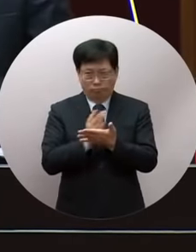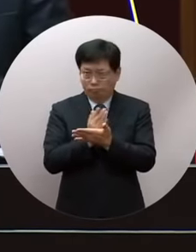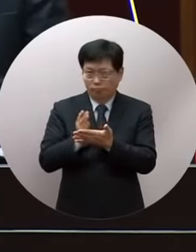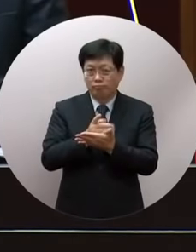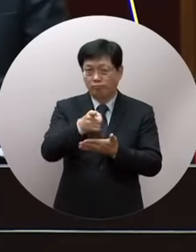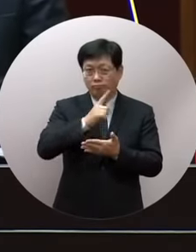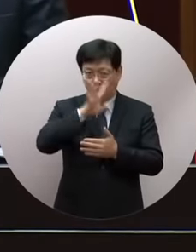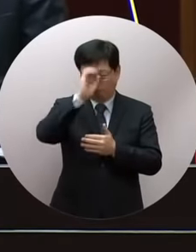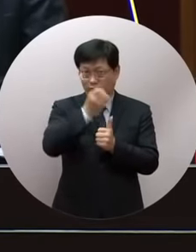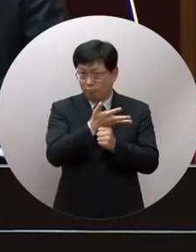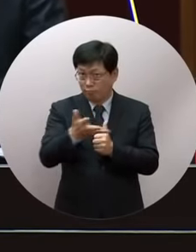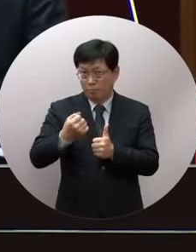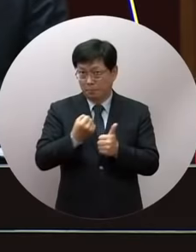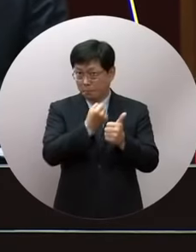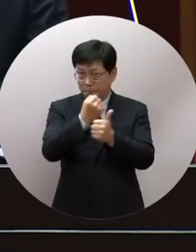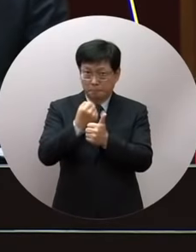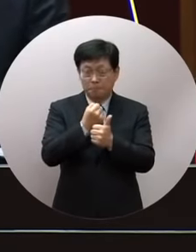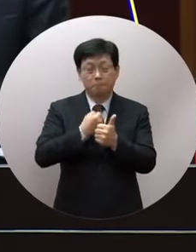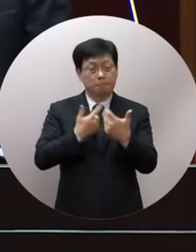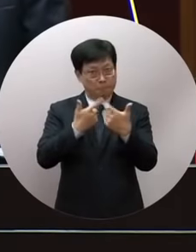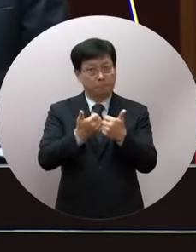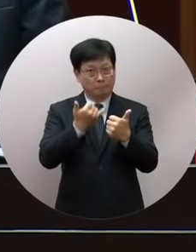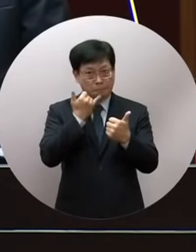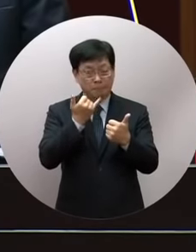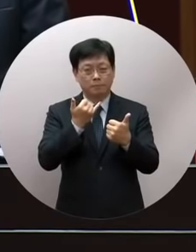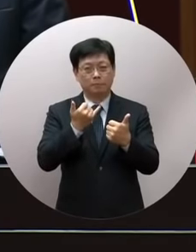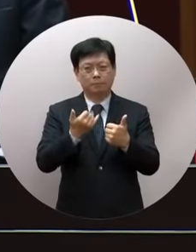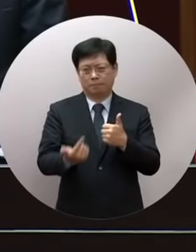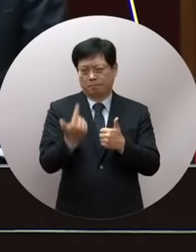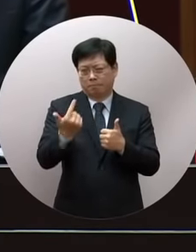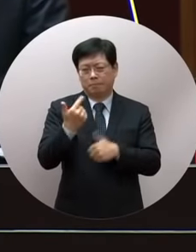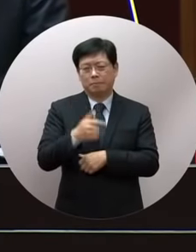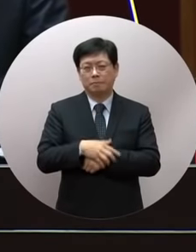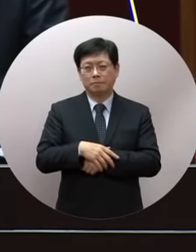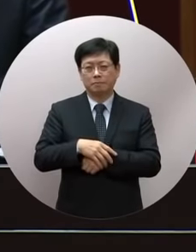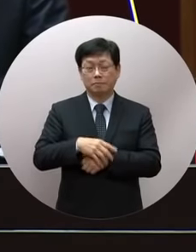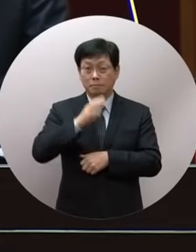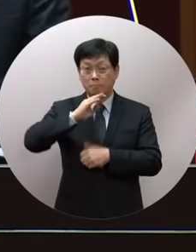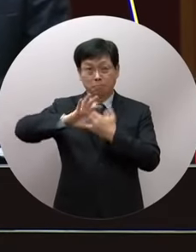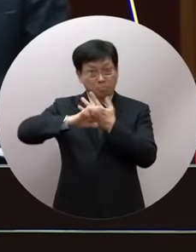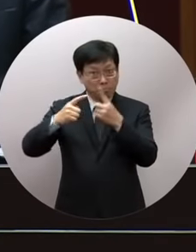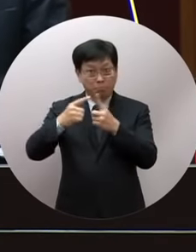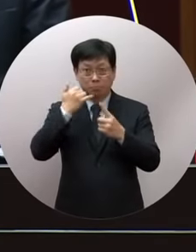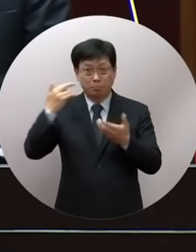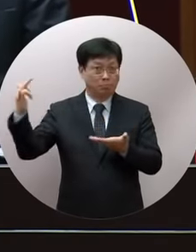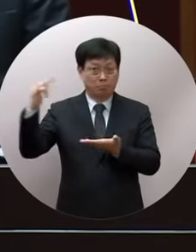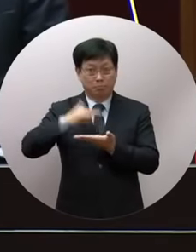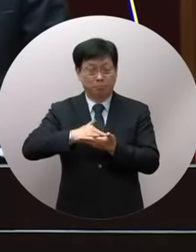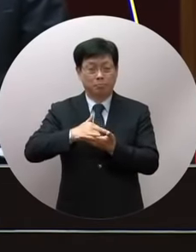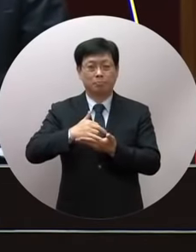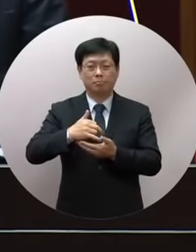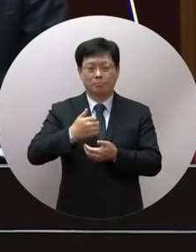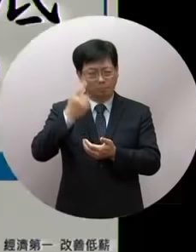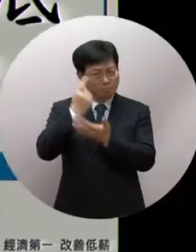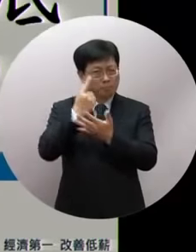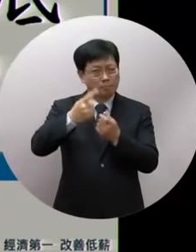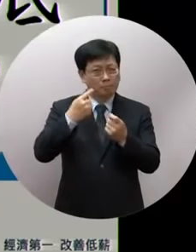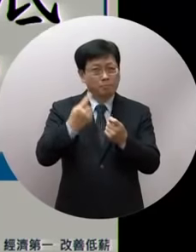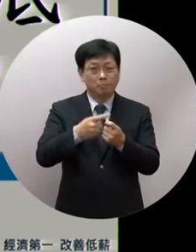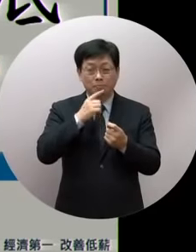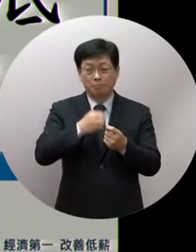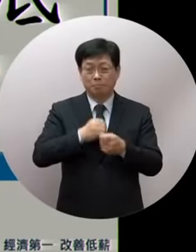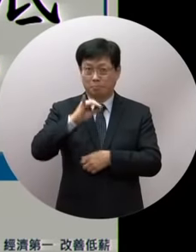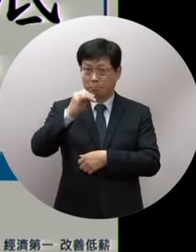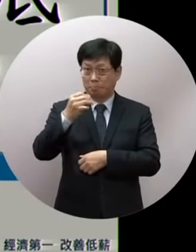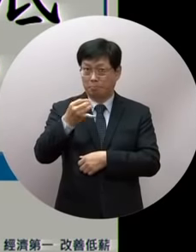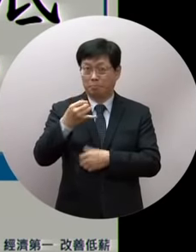疫情可控制的范围内，尽快开放外籍人士入境，让每一年。上